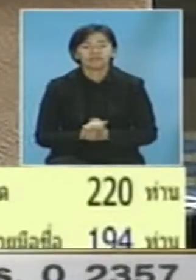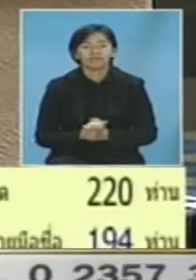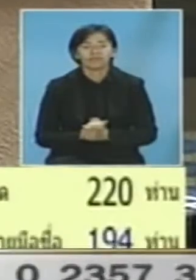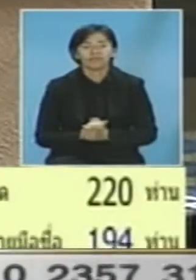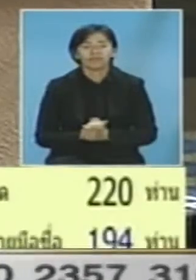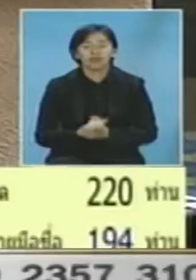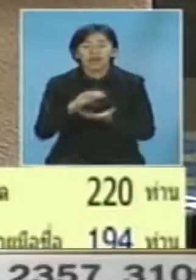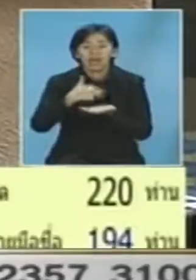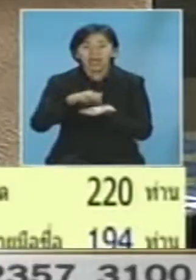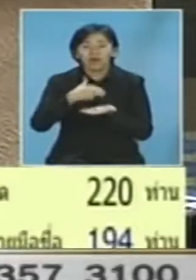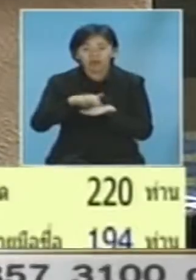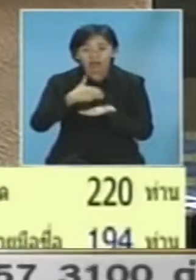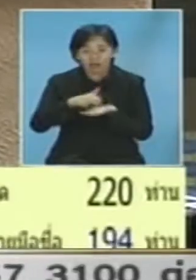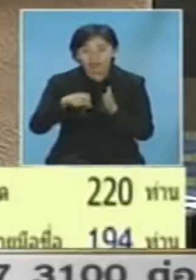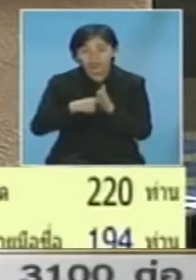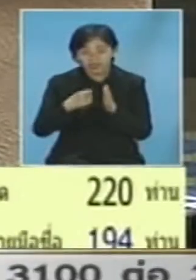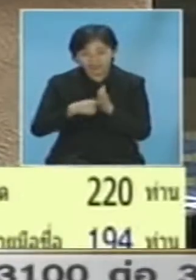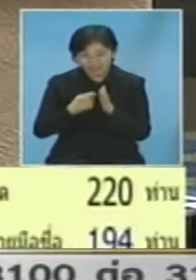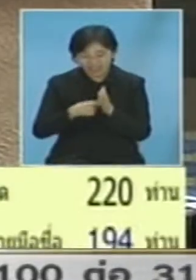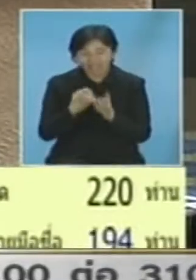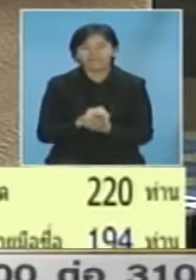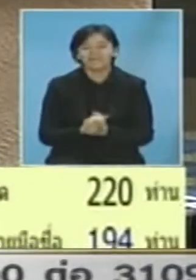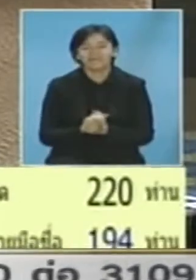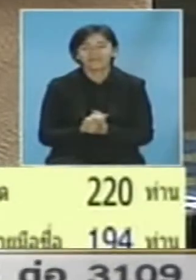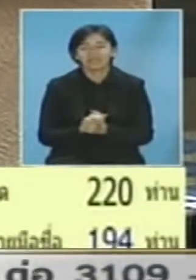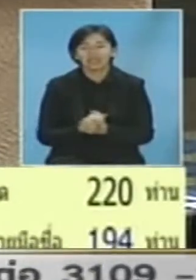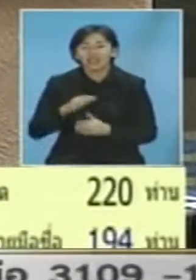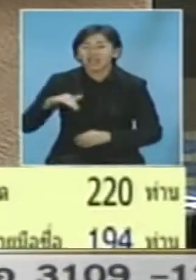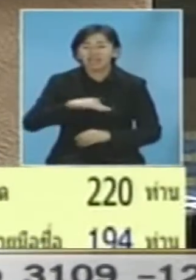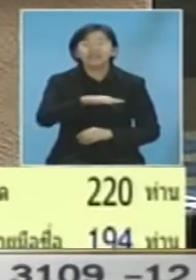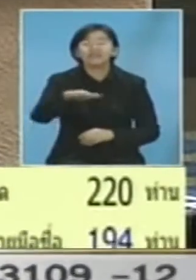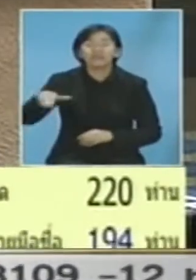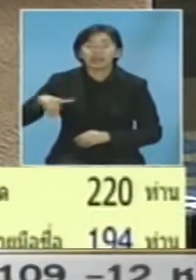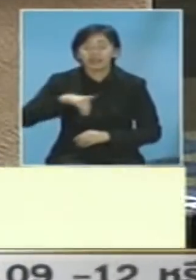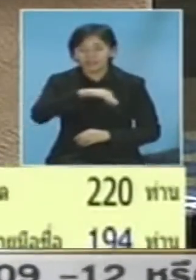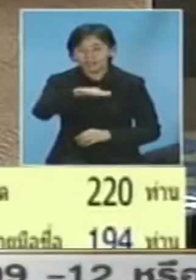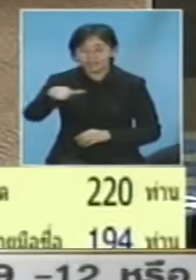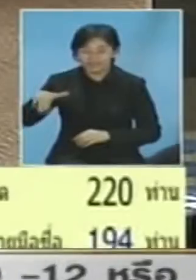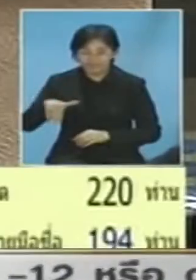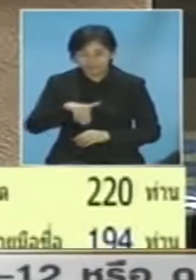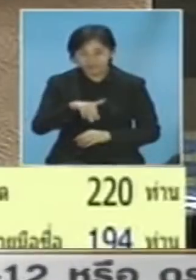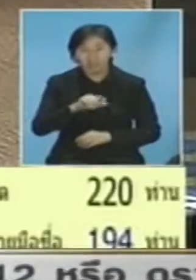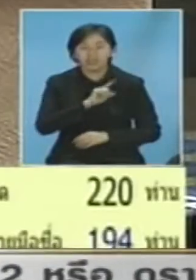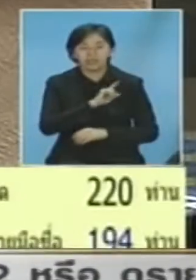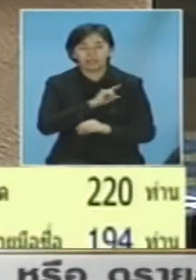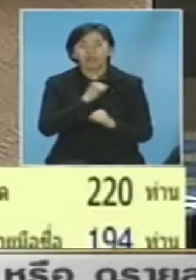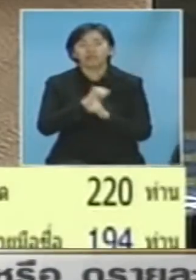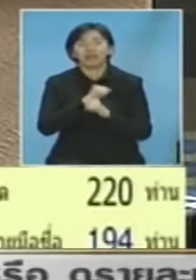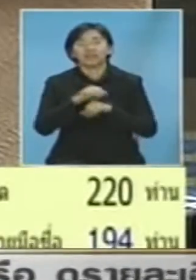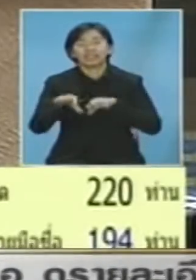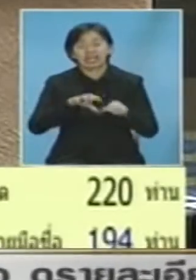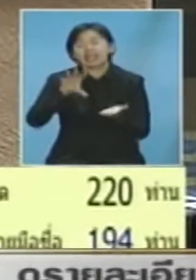หลักการอันเป็นสิ่งที่เราจะต้องดำเนินการเพื่อจ